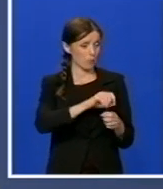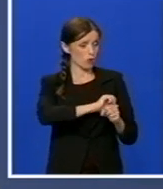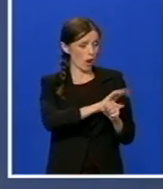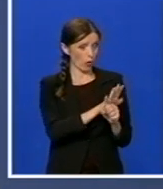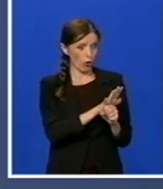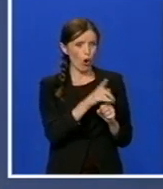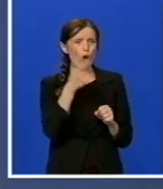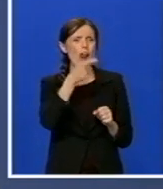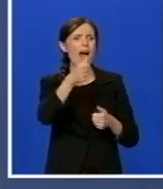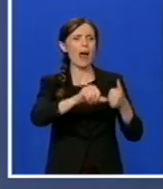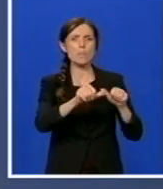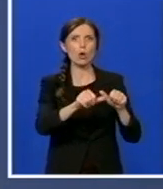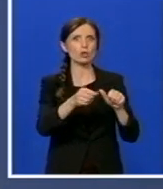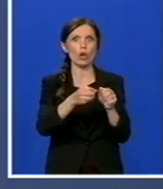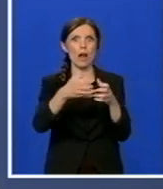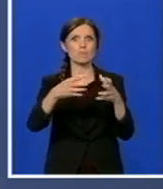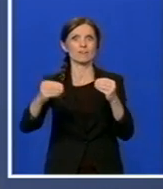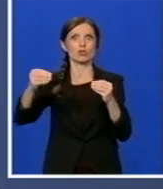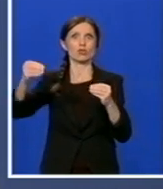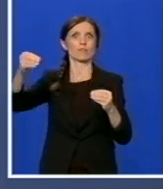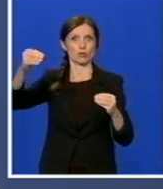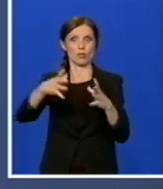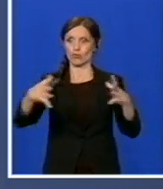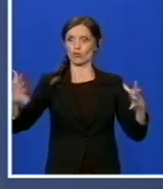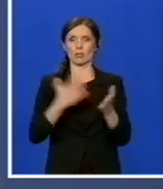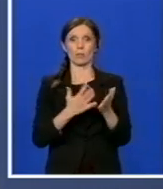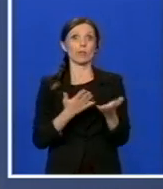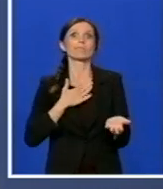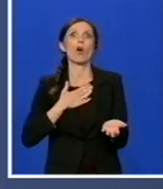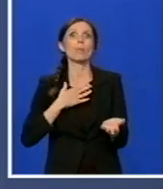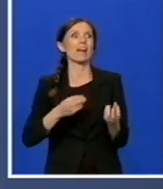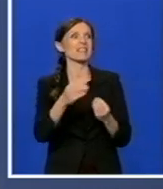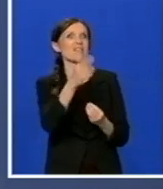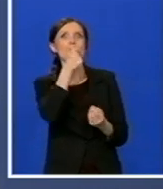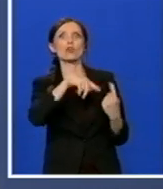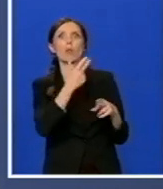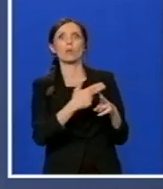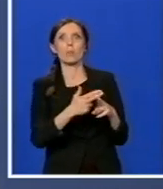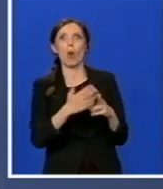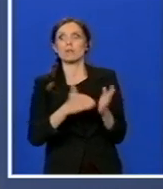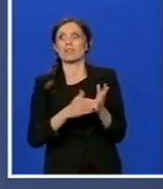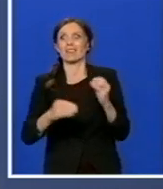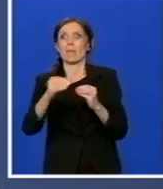nažalost i potrebe su umeđu vremenu bivale sve veće i veće. Da bi se